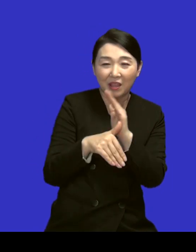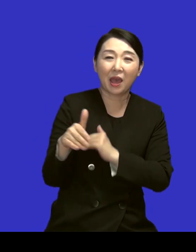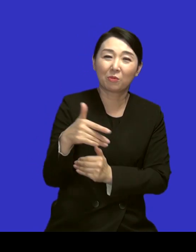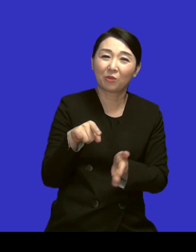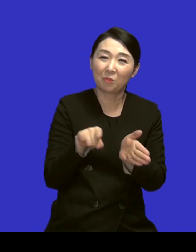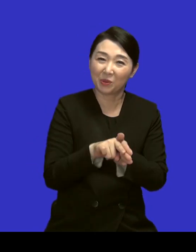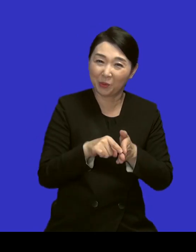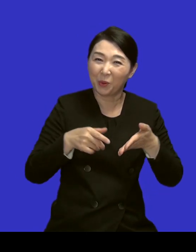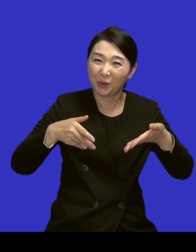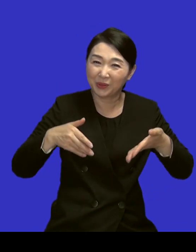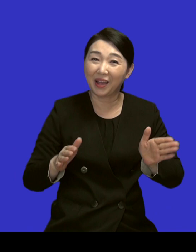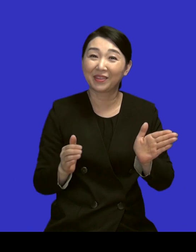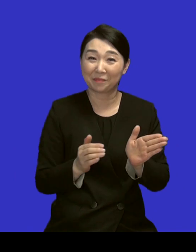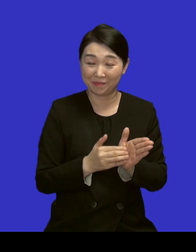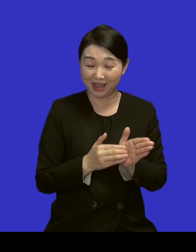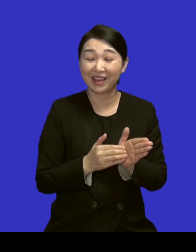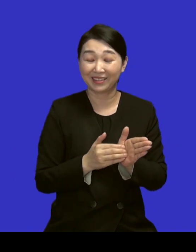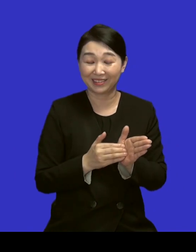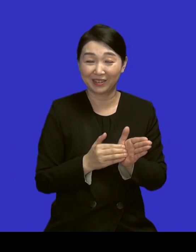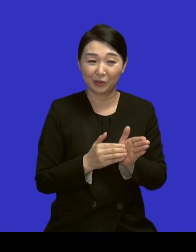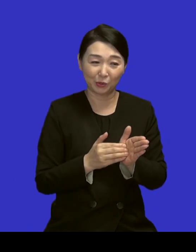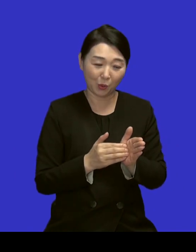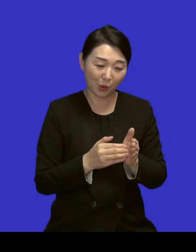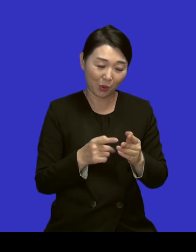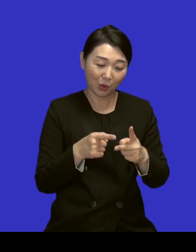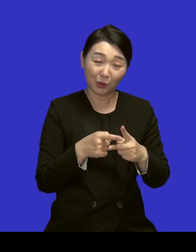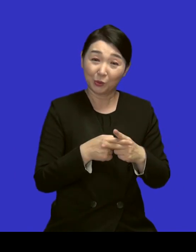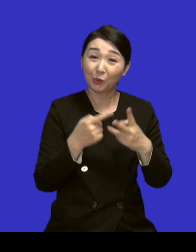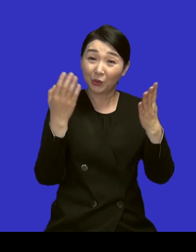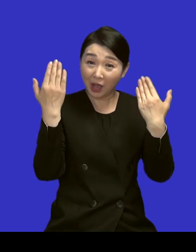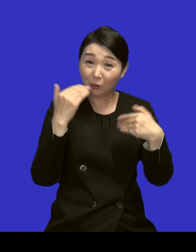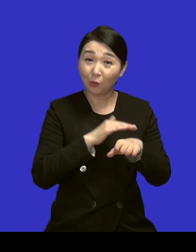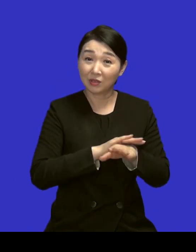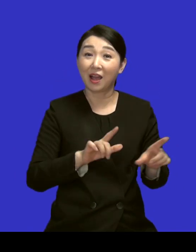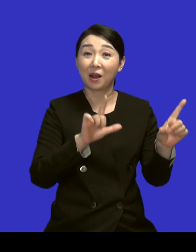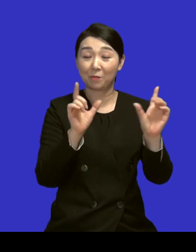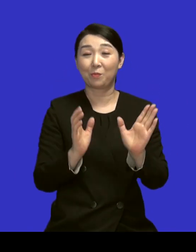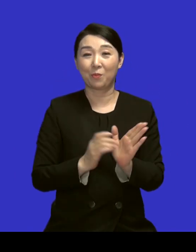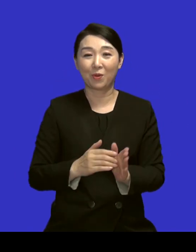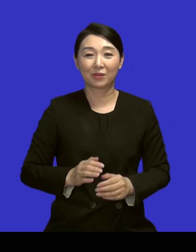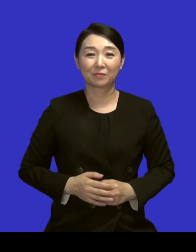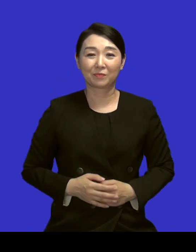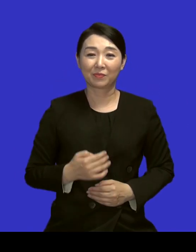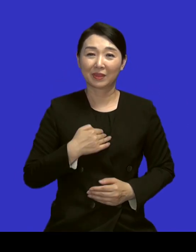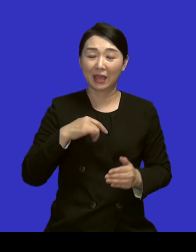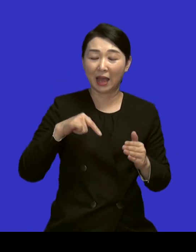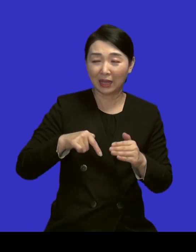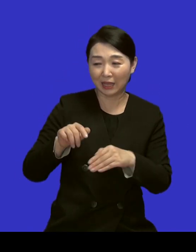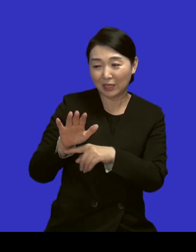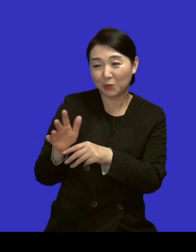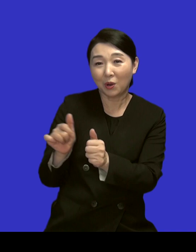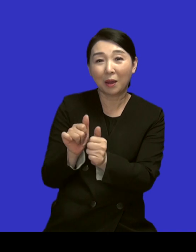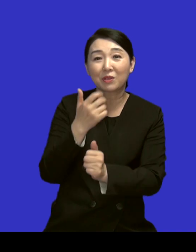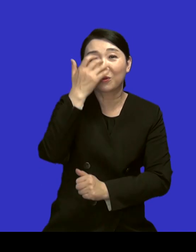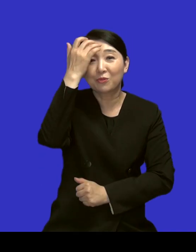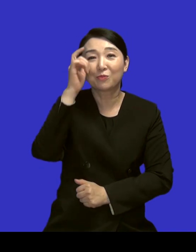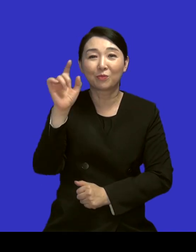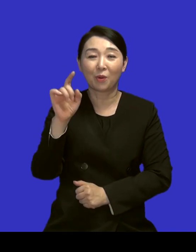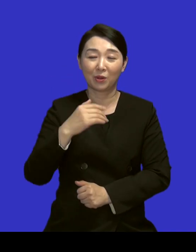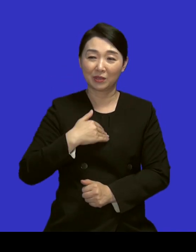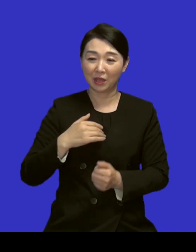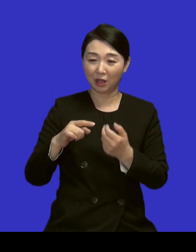자녀로 자라면서 초등학교 이렇게 생활을 보내면서 제 안에 한 가지 촌놈들의 꿈이 있다면 내가